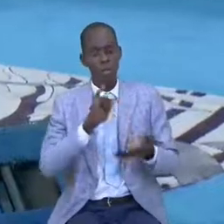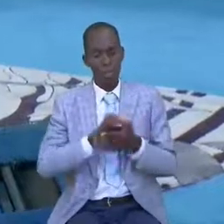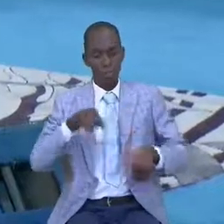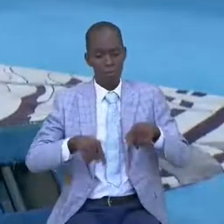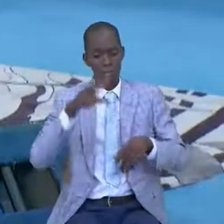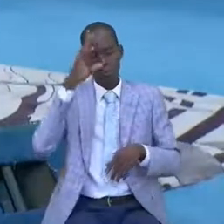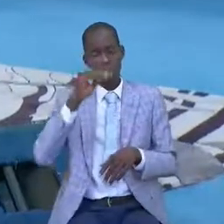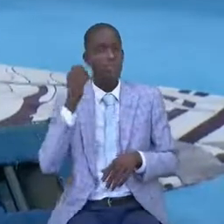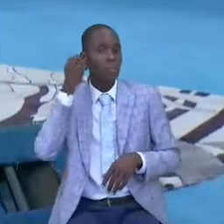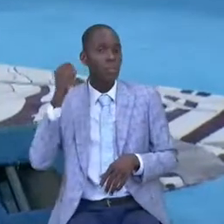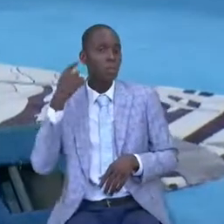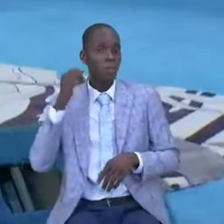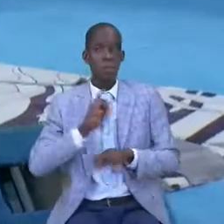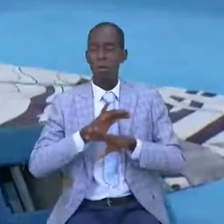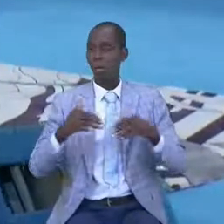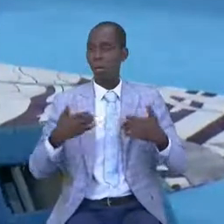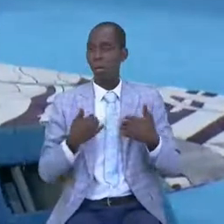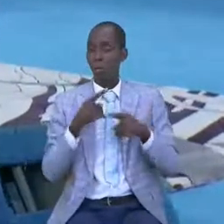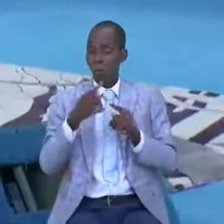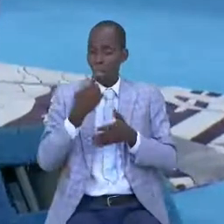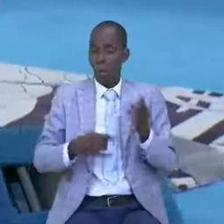sur votre vie. Et